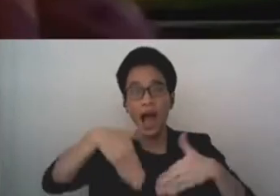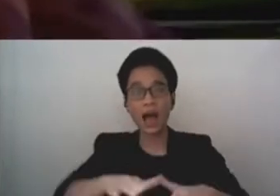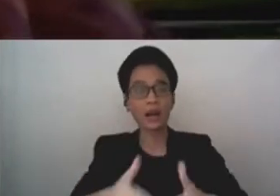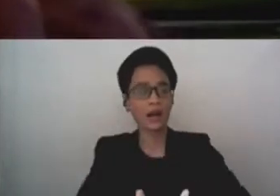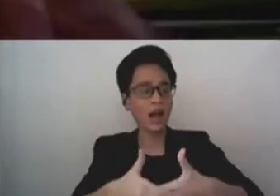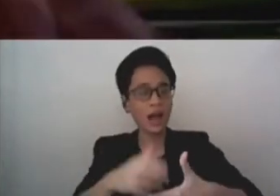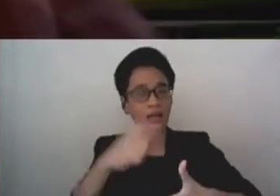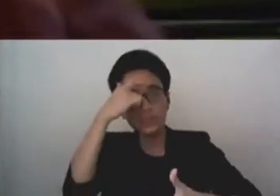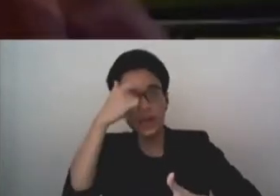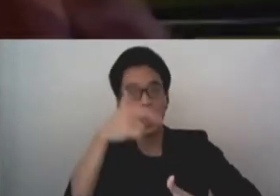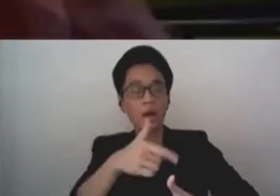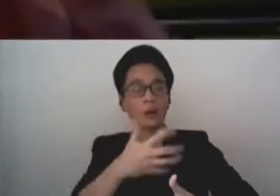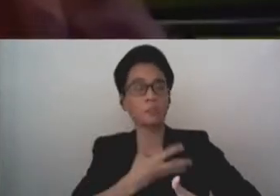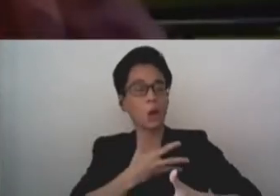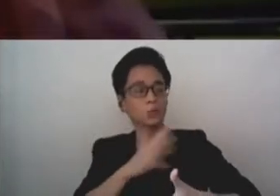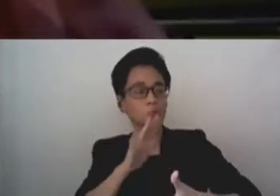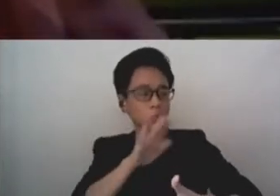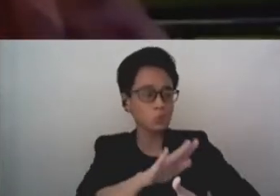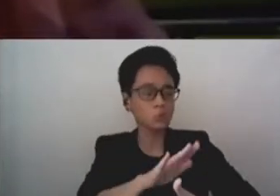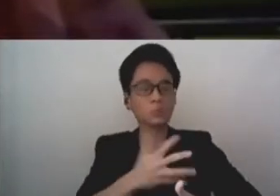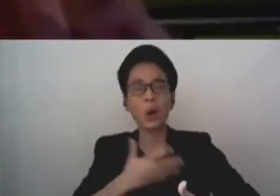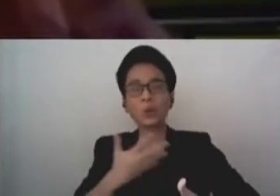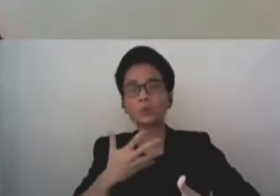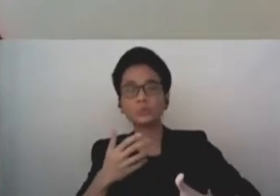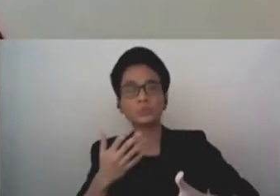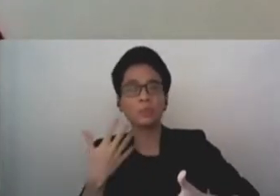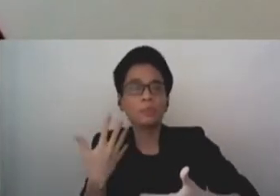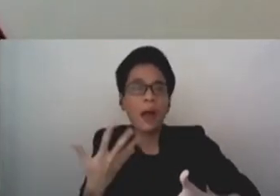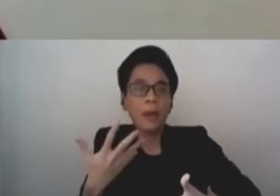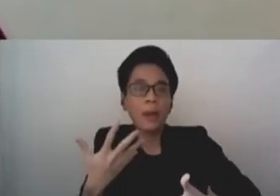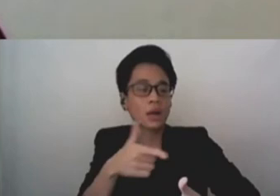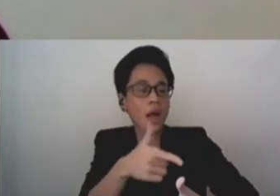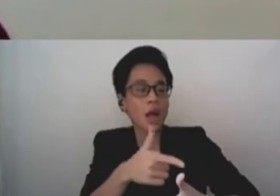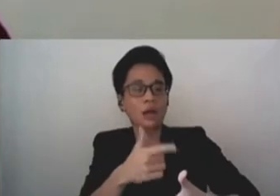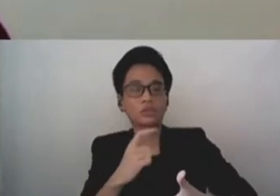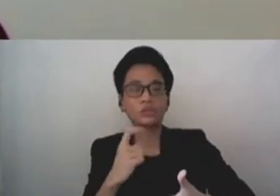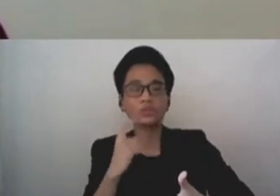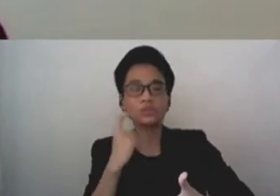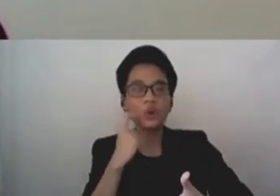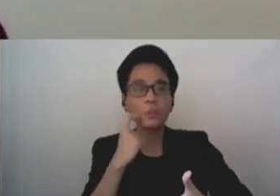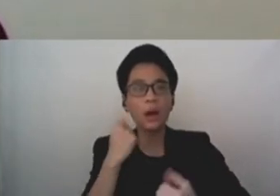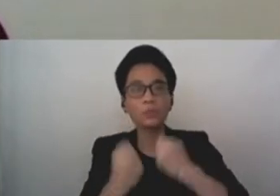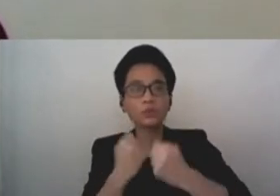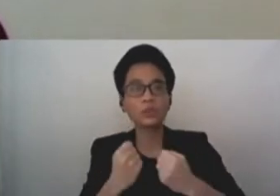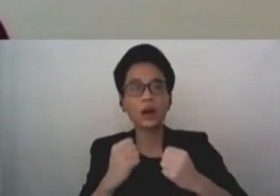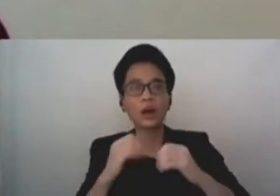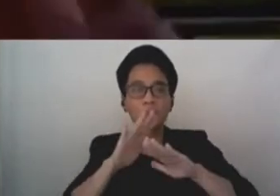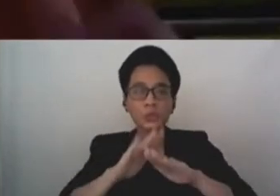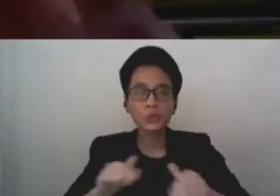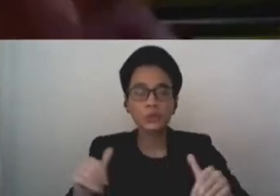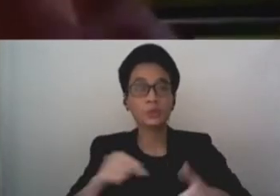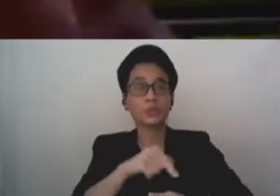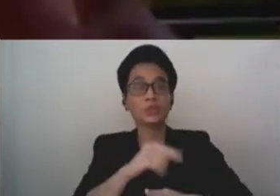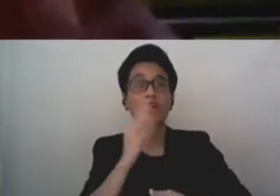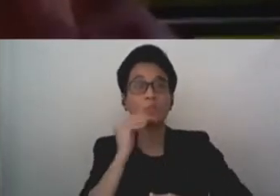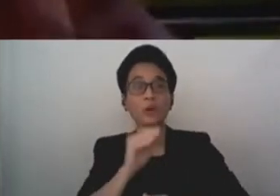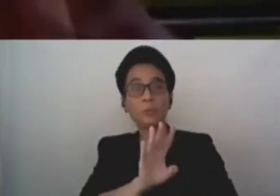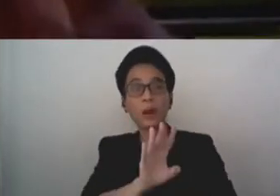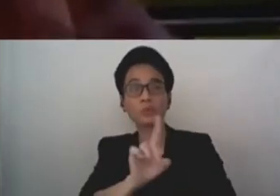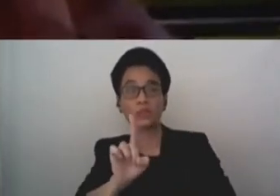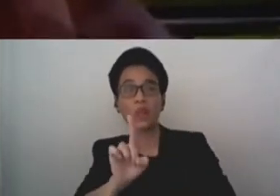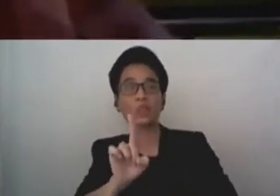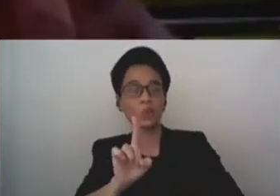menyembuhkan ya, meminimalis dampaknya. Jadi pada saat usia Balqis 41 hari, kita lakukan sudah